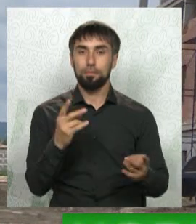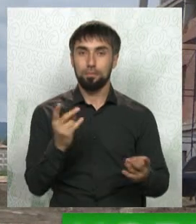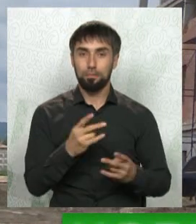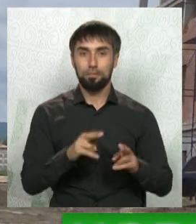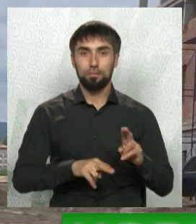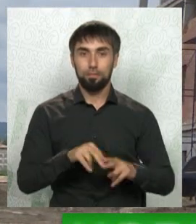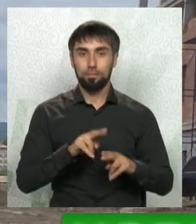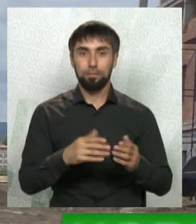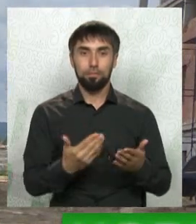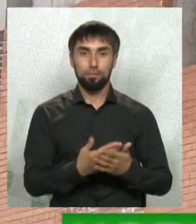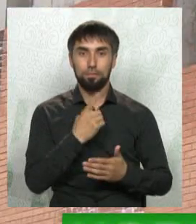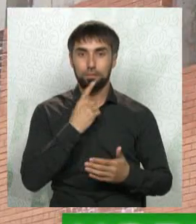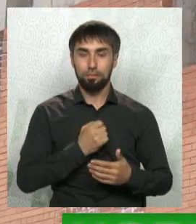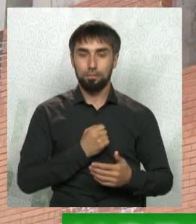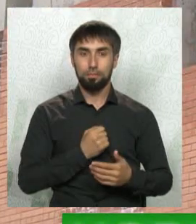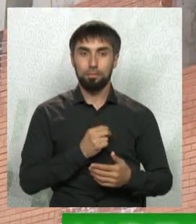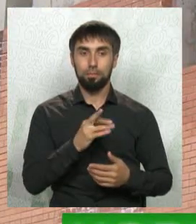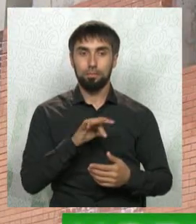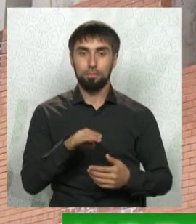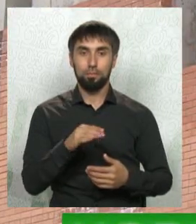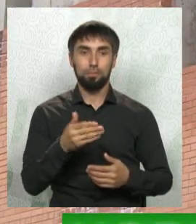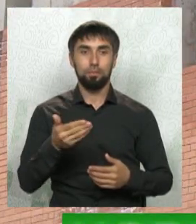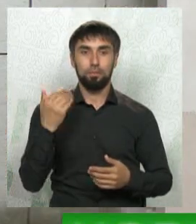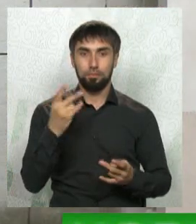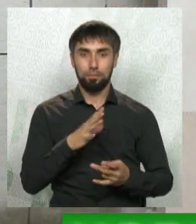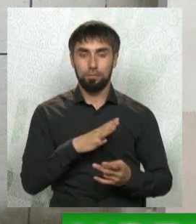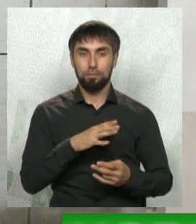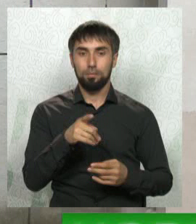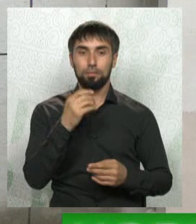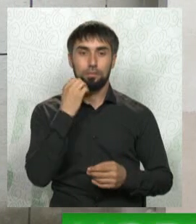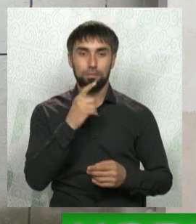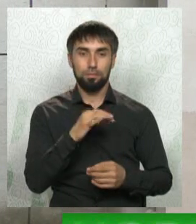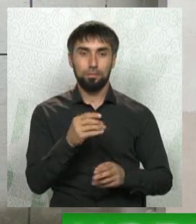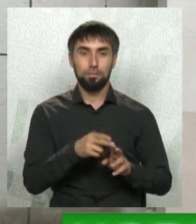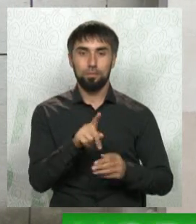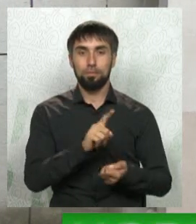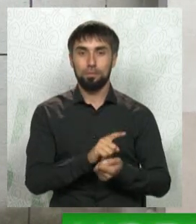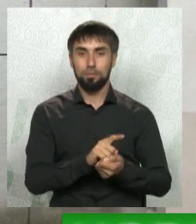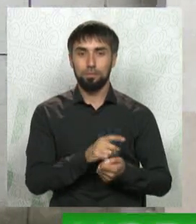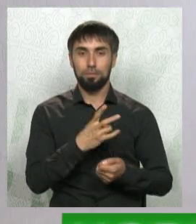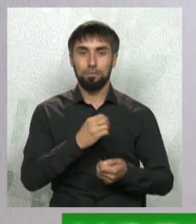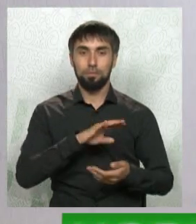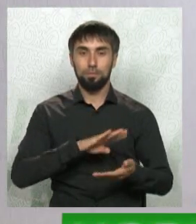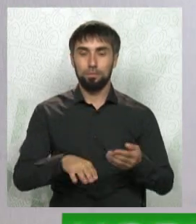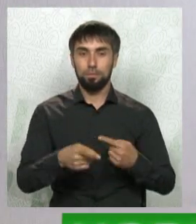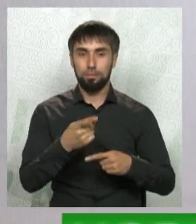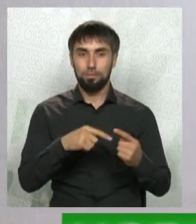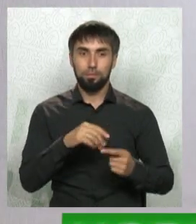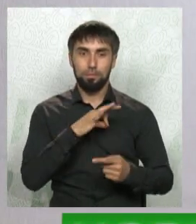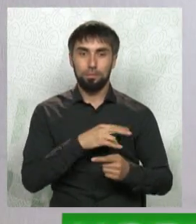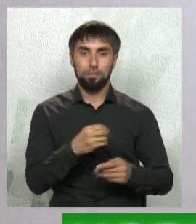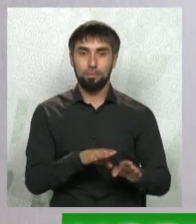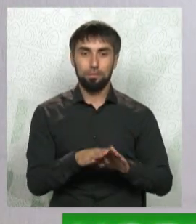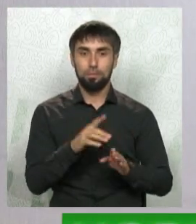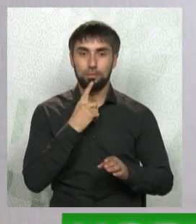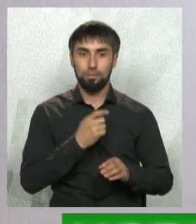Необходимость строительства нового военного комиссариата назрела давно, ведь нынешнее здание, взятое в аренду на безвозмездное пользование, не